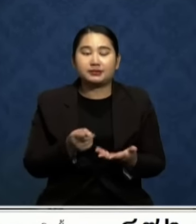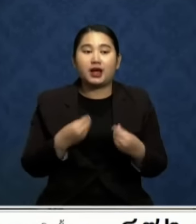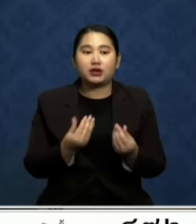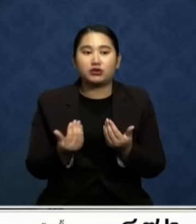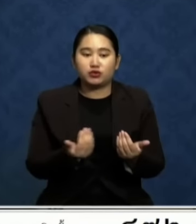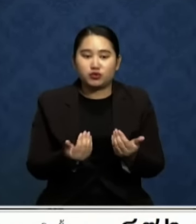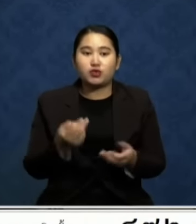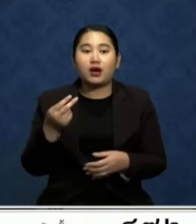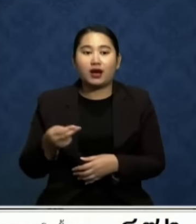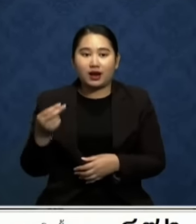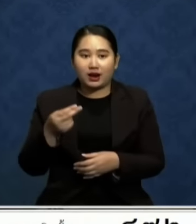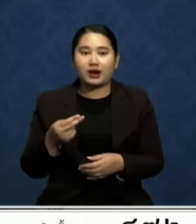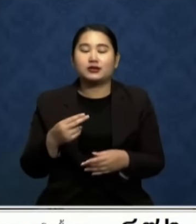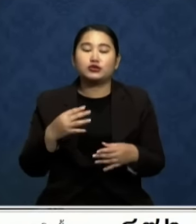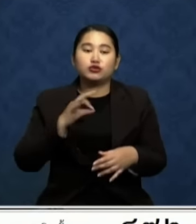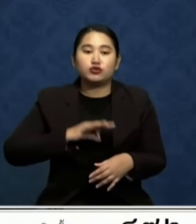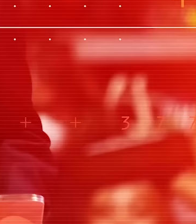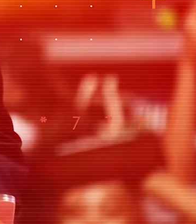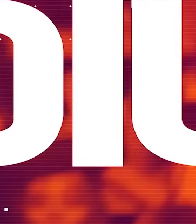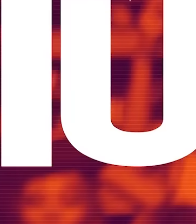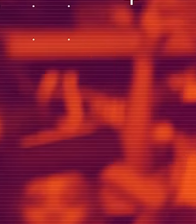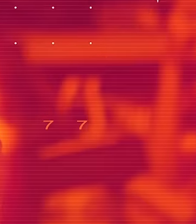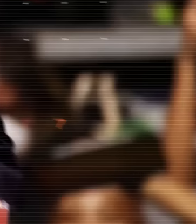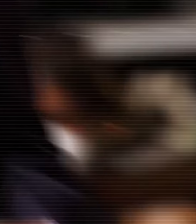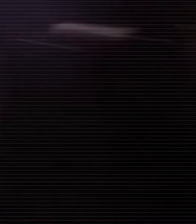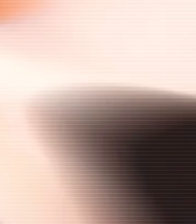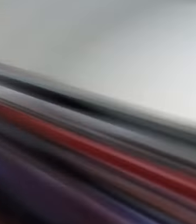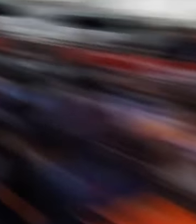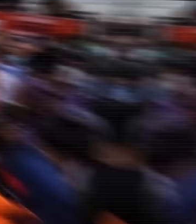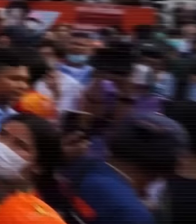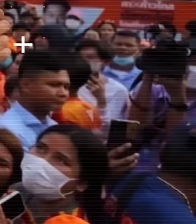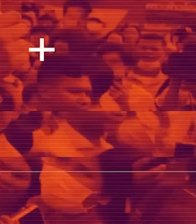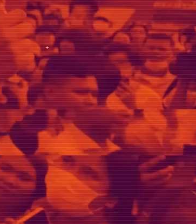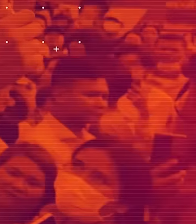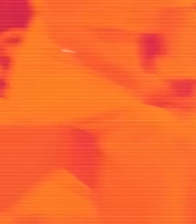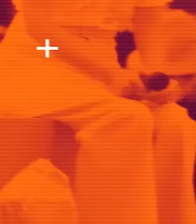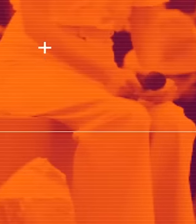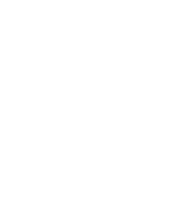านท่านมารู้สึกแบบนี้เช่นเดียวกับที่ท่านเคยโดน